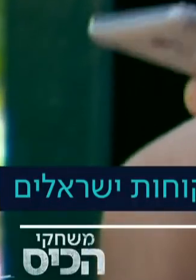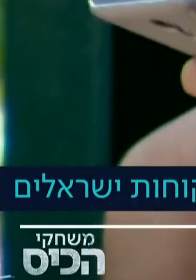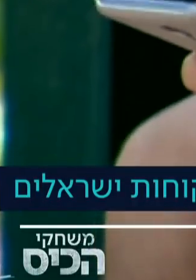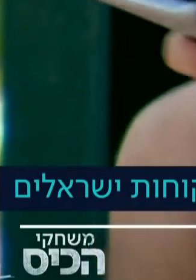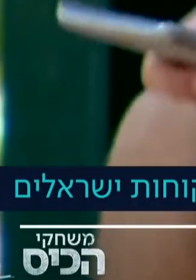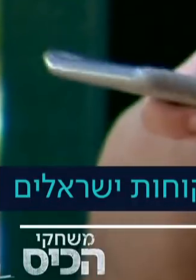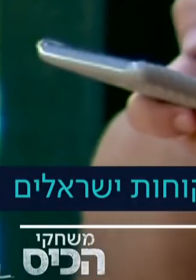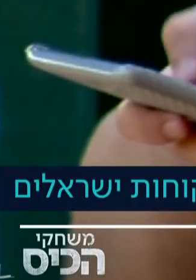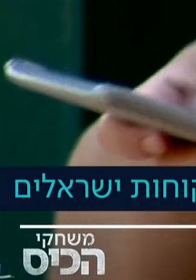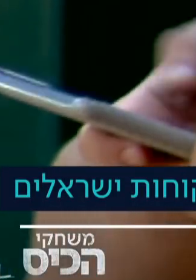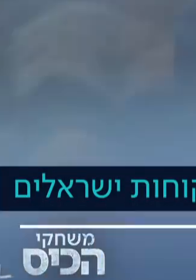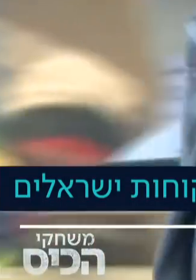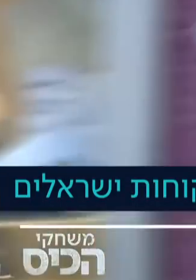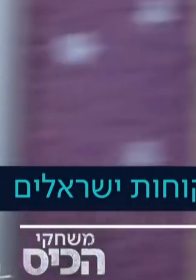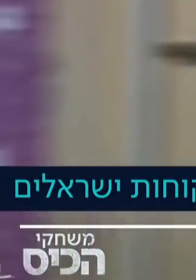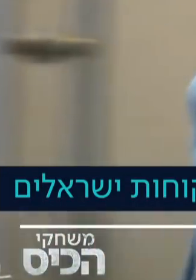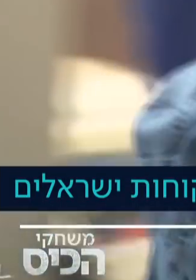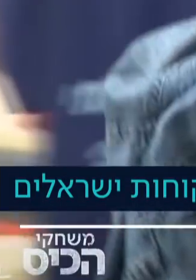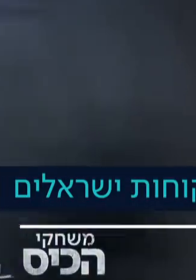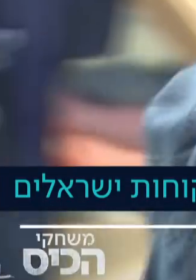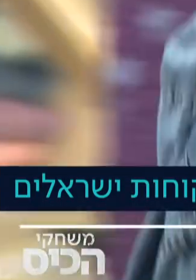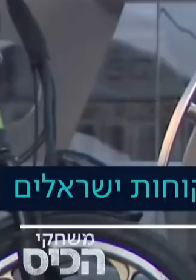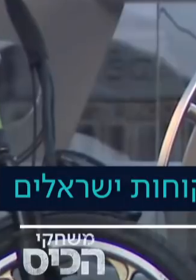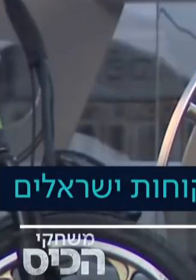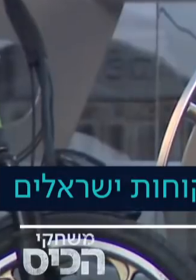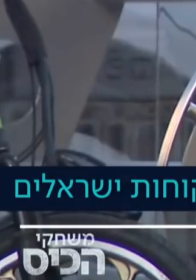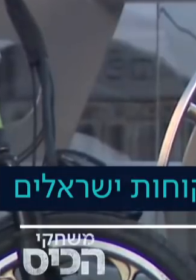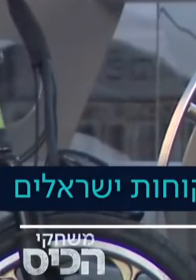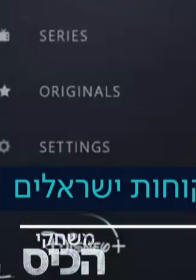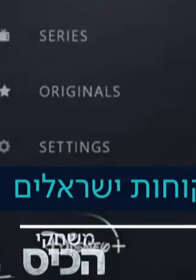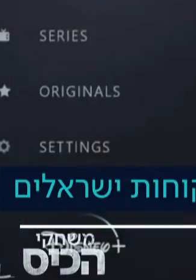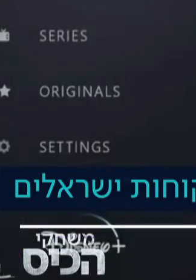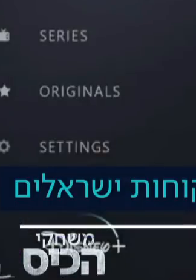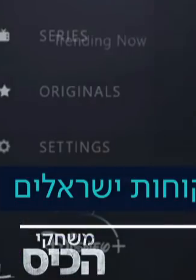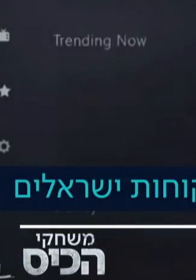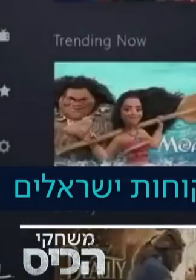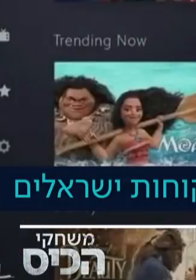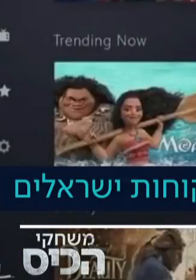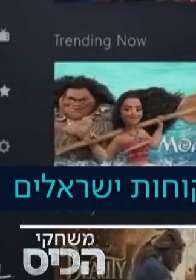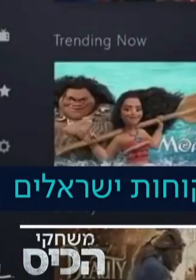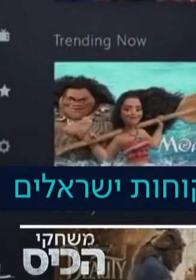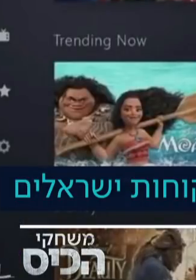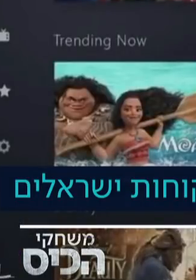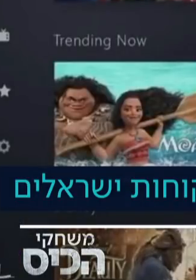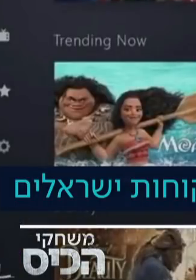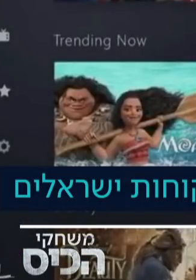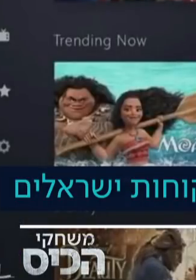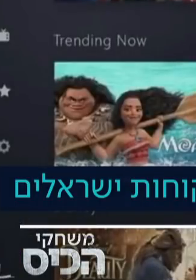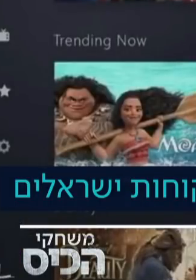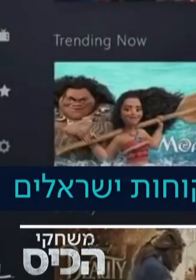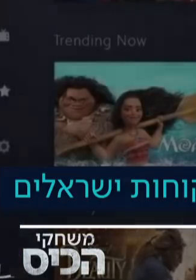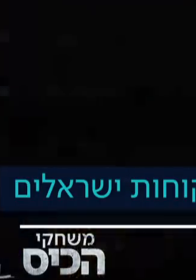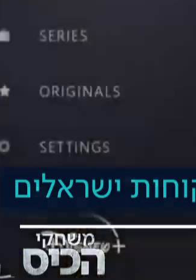למרות שהשוק הישראלי נחשב קטן, על ליבנו ויותר חשוב על כיסנו, מתחרות כבר 3 ענקיות סטרימינג